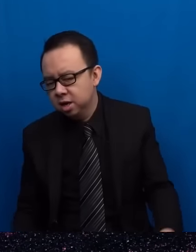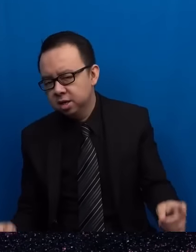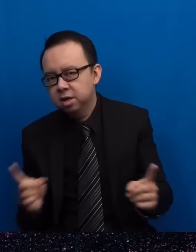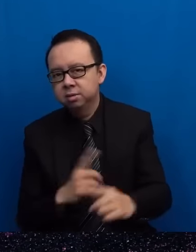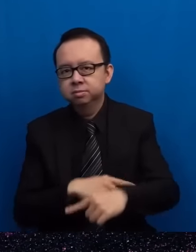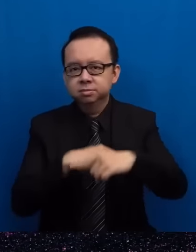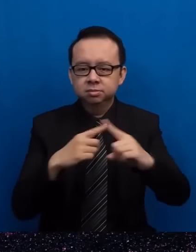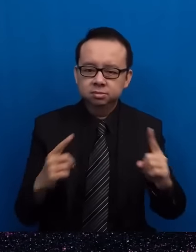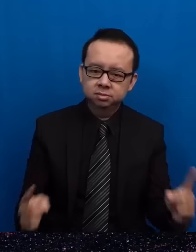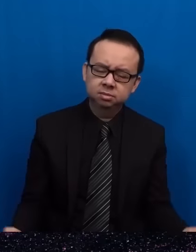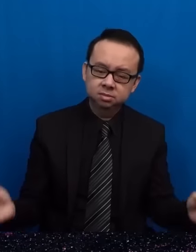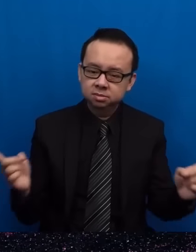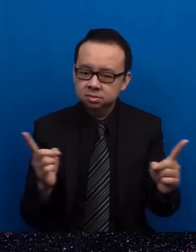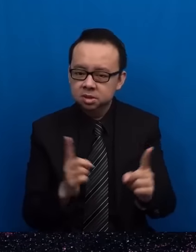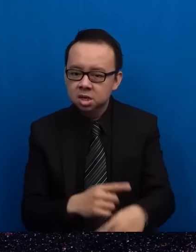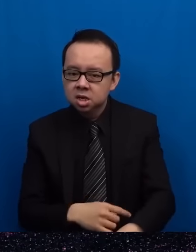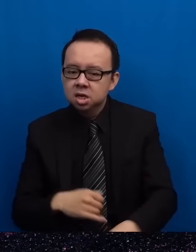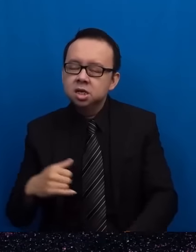berkatilah.